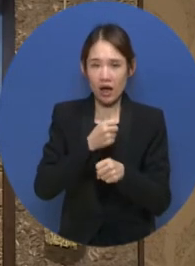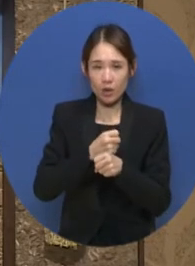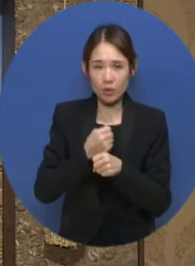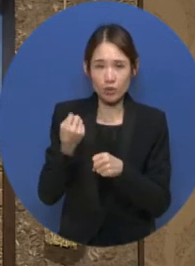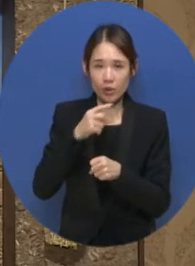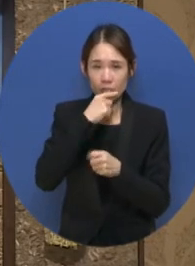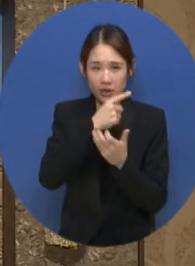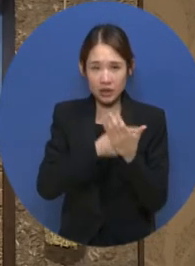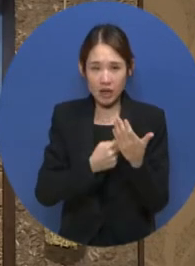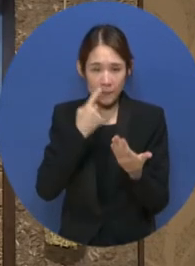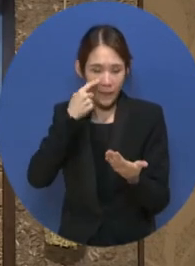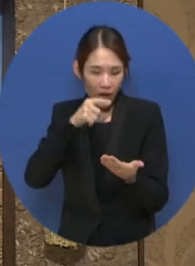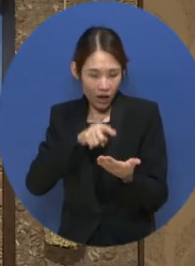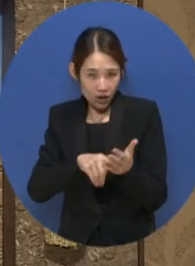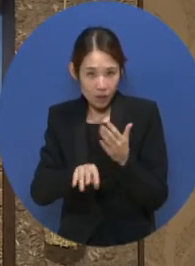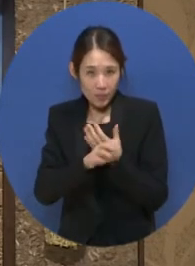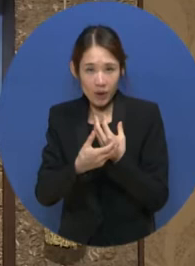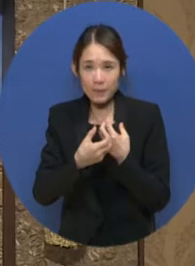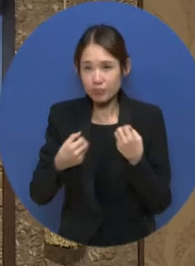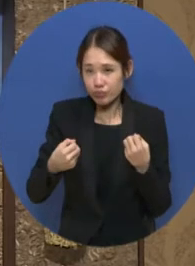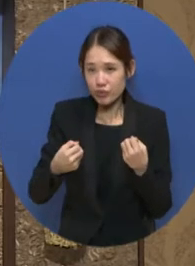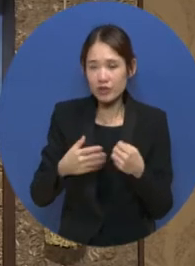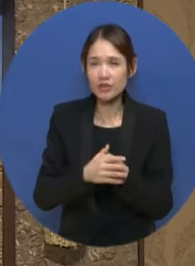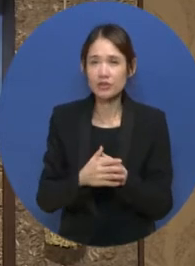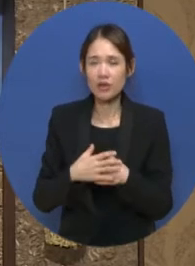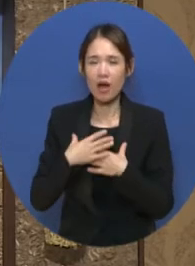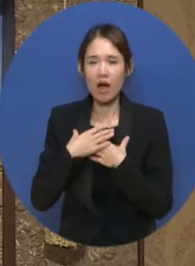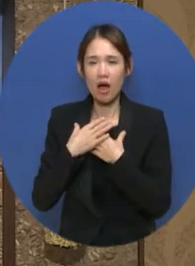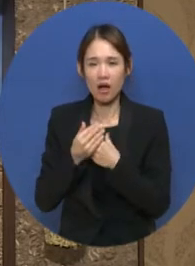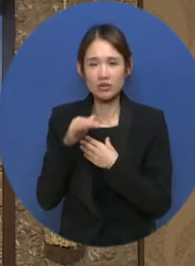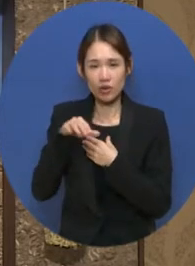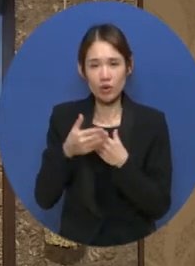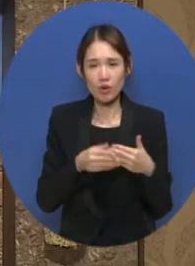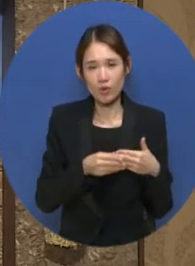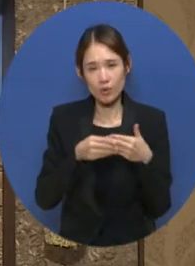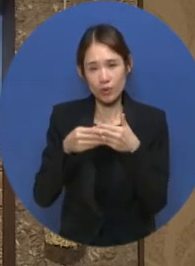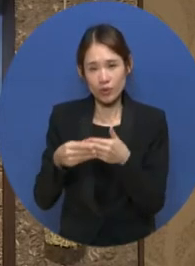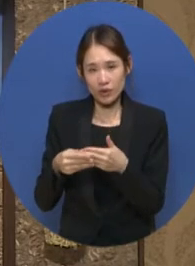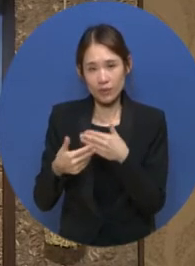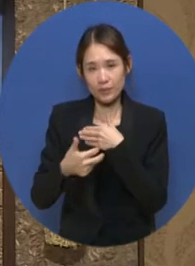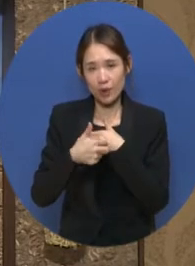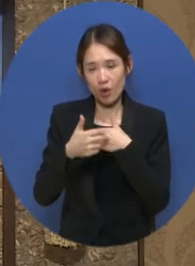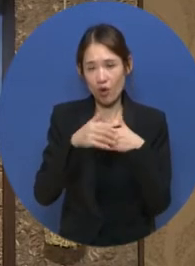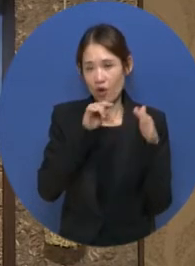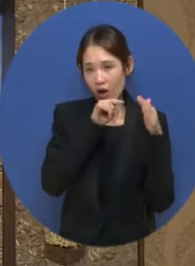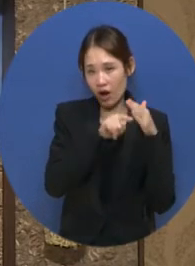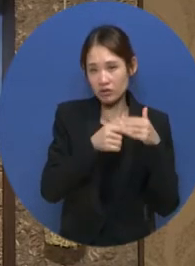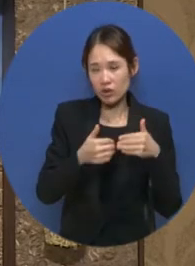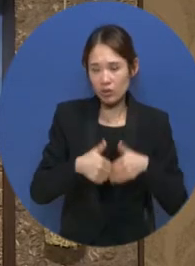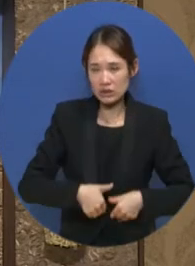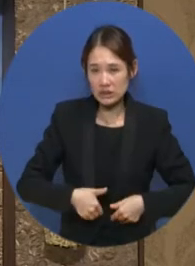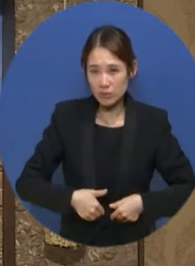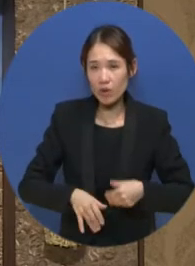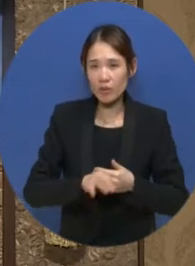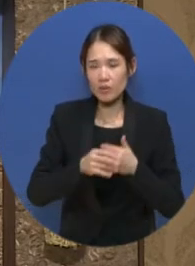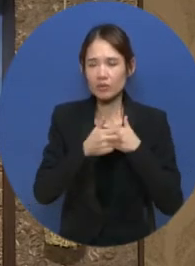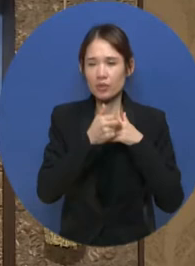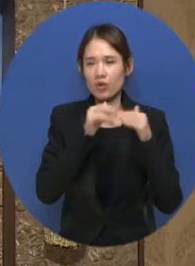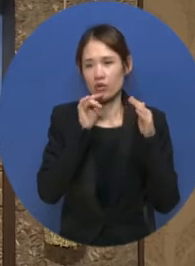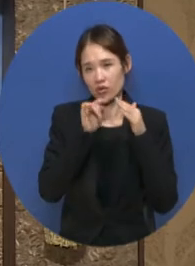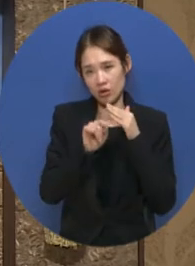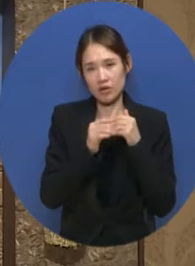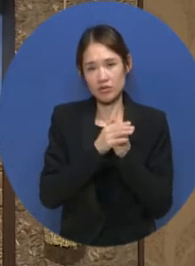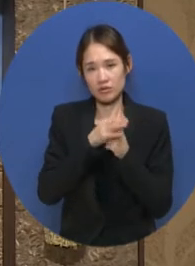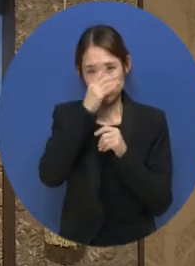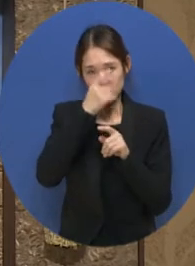루피의 사실이 발견되며 또 분리를 해서 안전한 장소로 모시기도 하고 또 병원 진료가 필요할 경우에는 이제